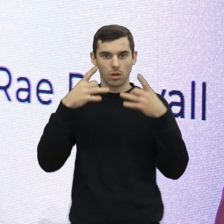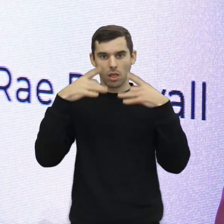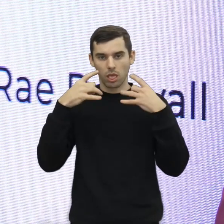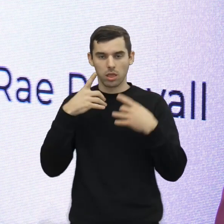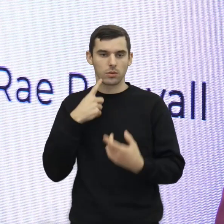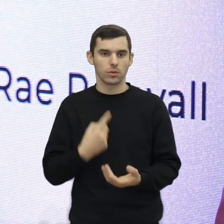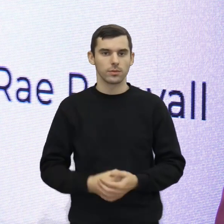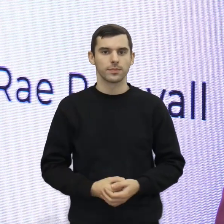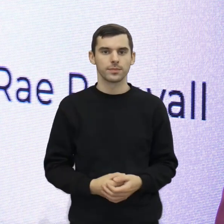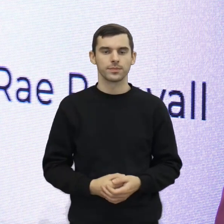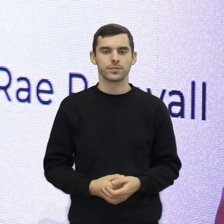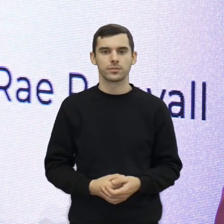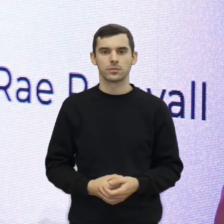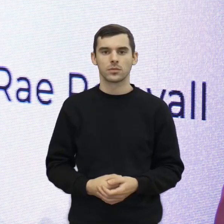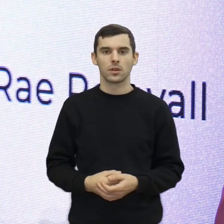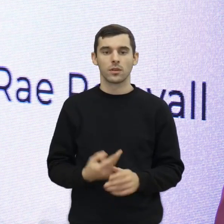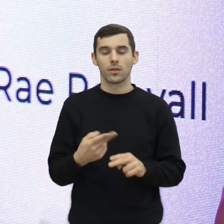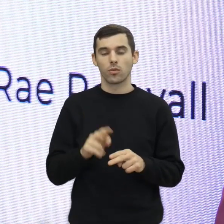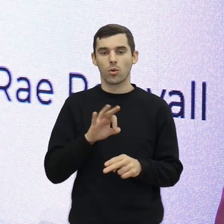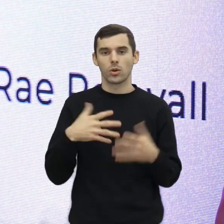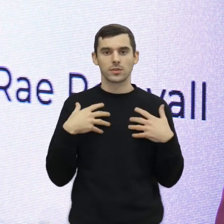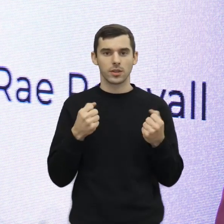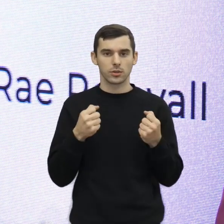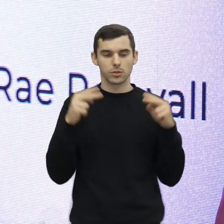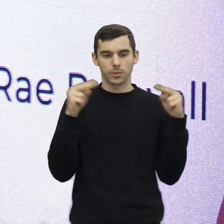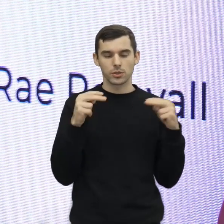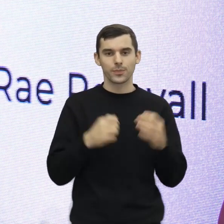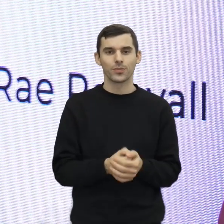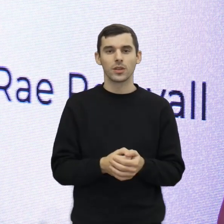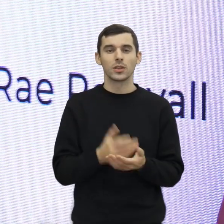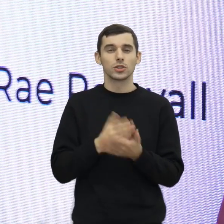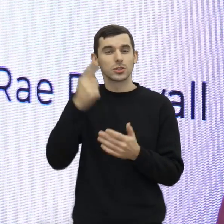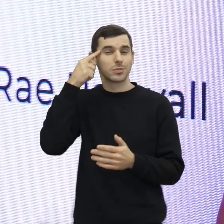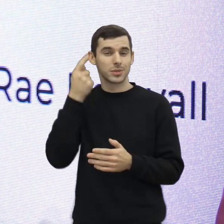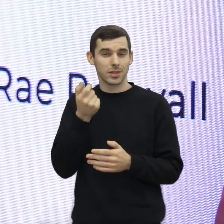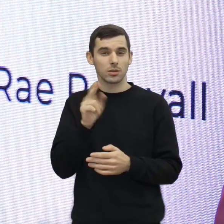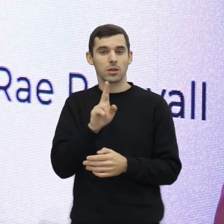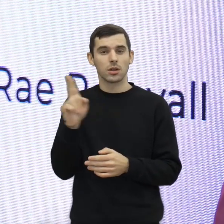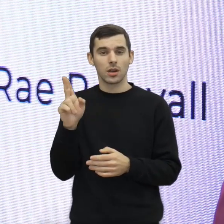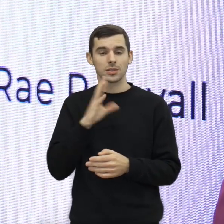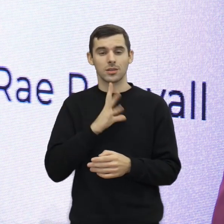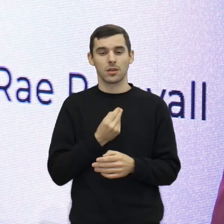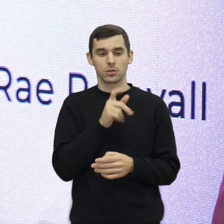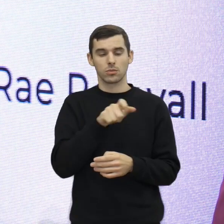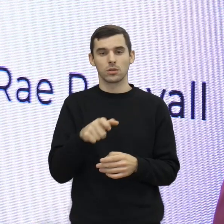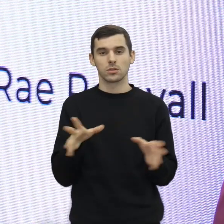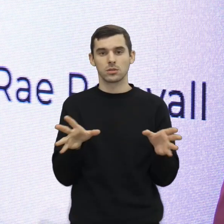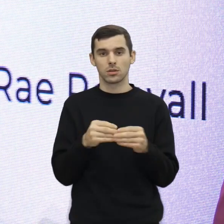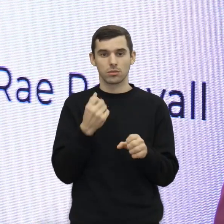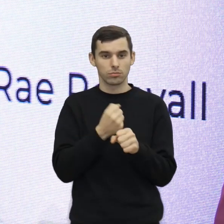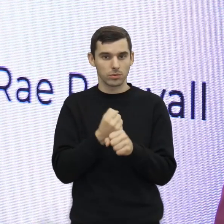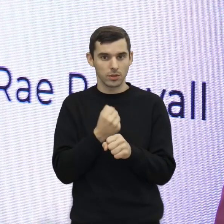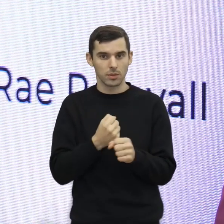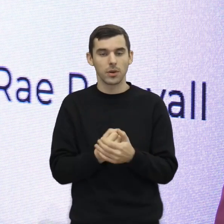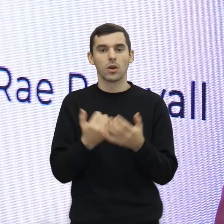Tai čia vienas aspektas su sveikatos priežiūra. Taip pat yra psichiatrų, kurie gal anksčiau dirbdavo su trans žmonėm, bet dabar sako, mes nebedirbam, nes